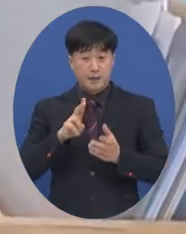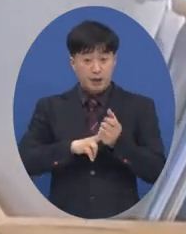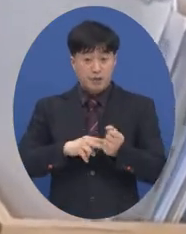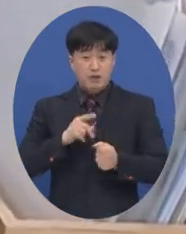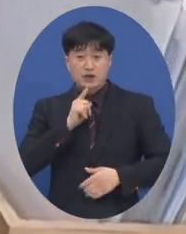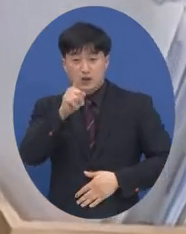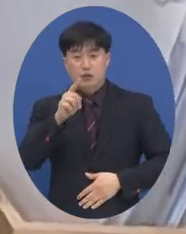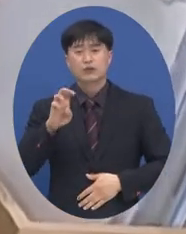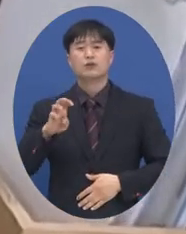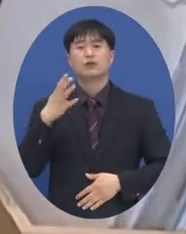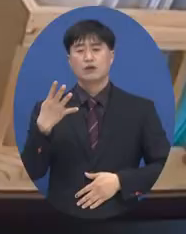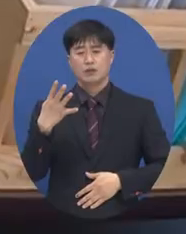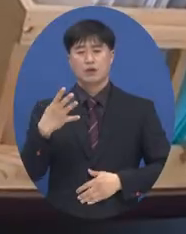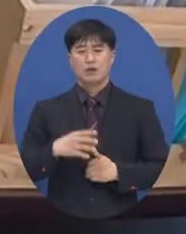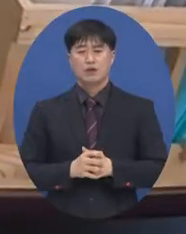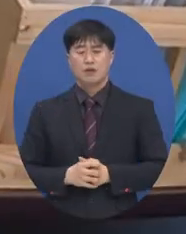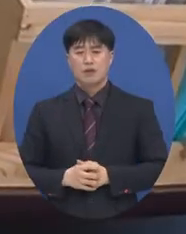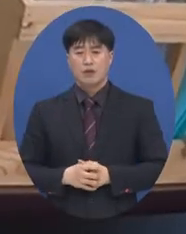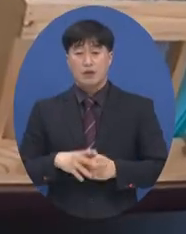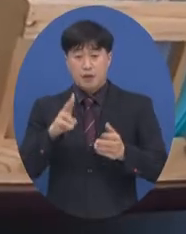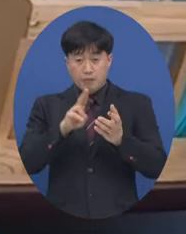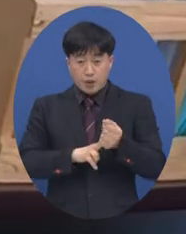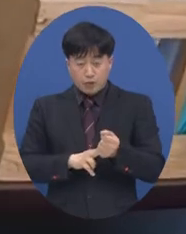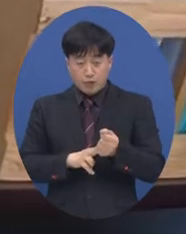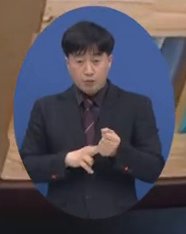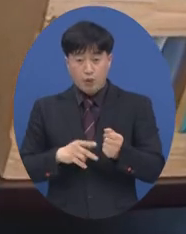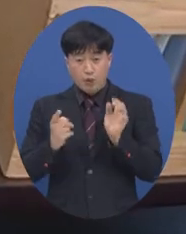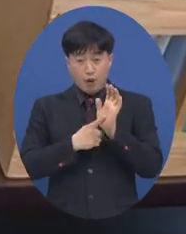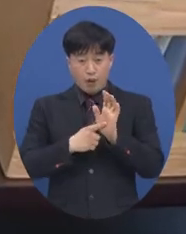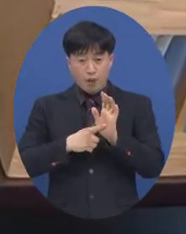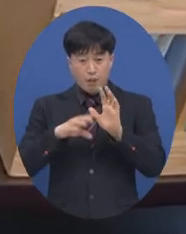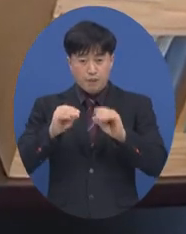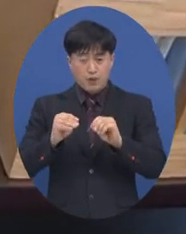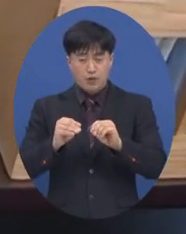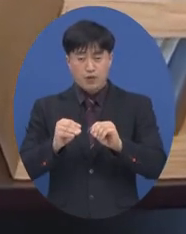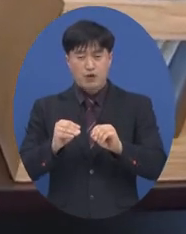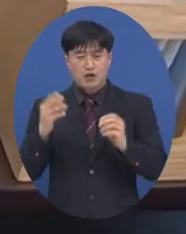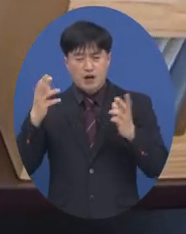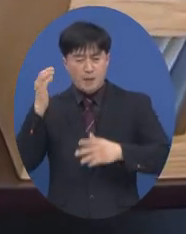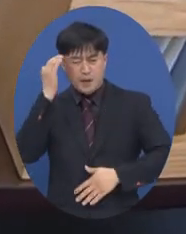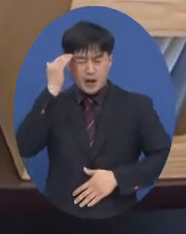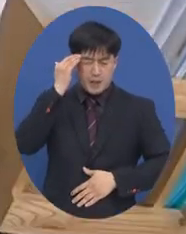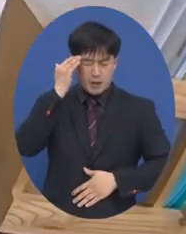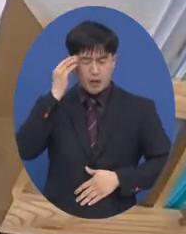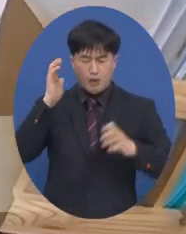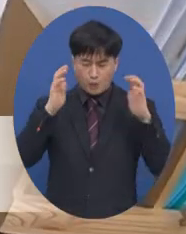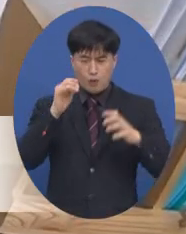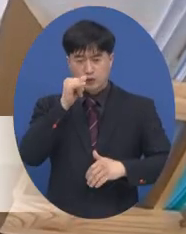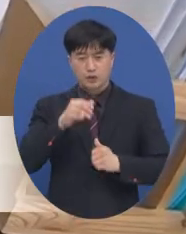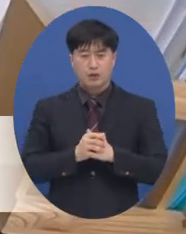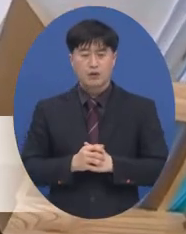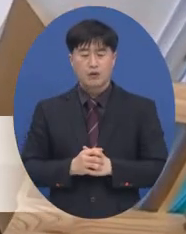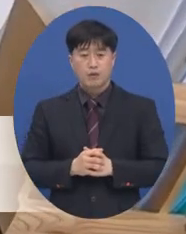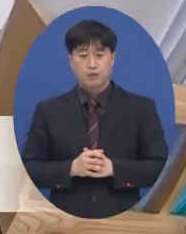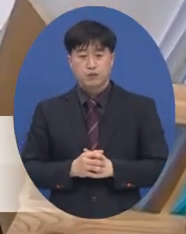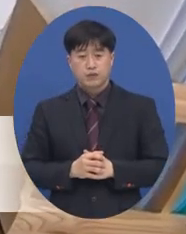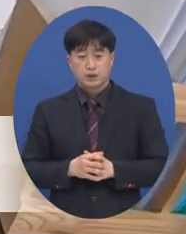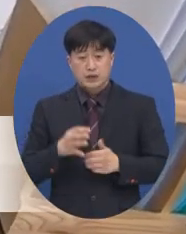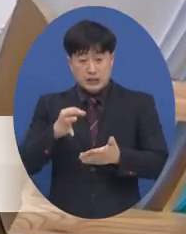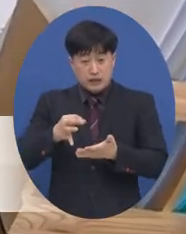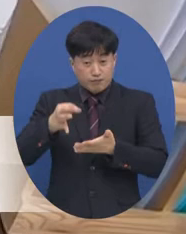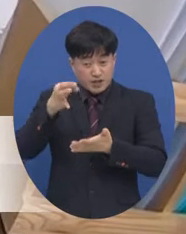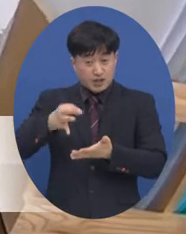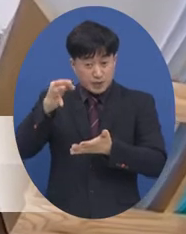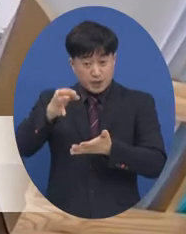횟수만 34번, 매물 횟수, 광고 금지 등의 업무 방해에 시달려야 했습니다. 우주하고 시세를